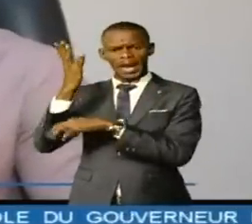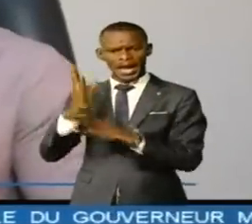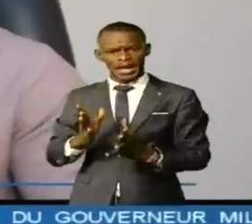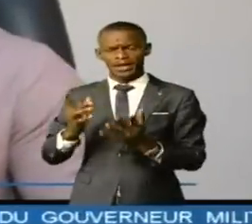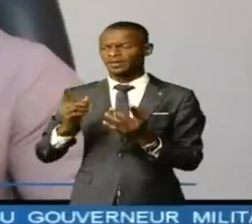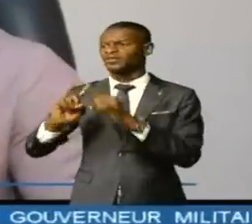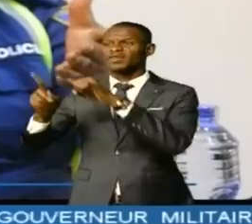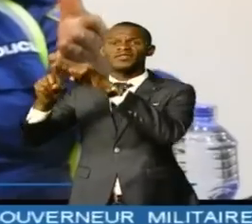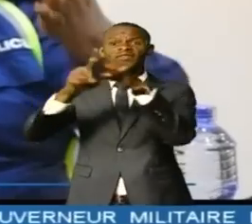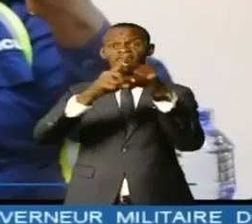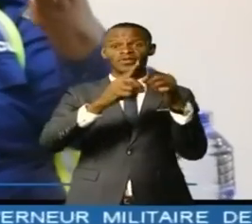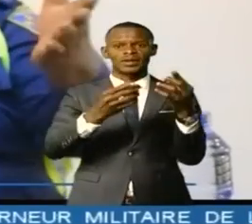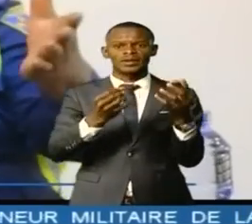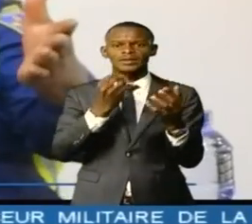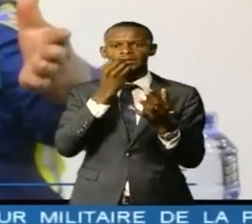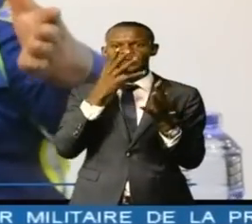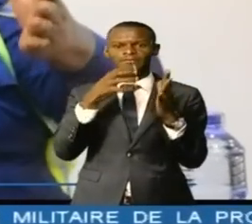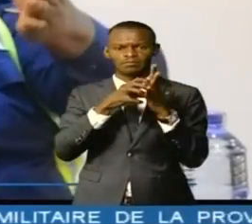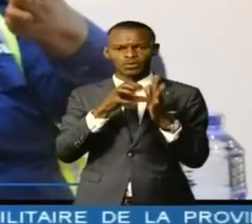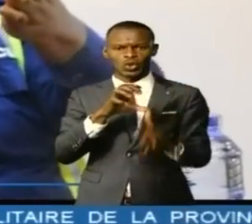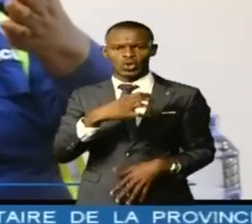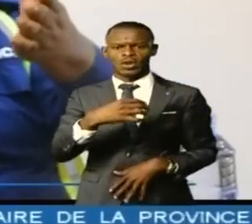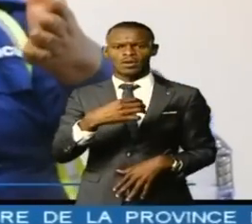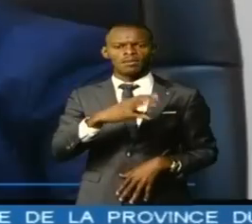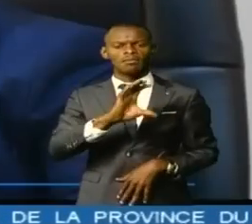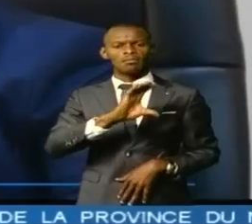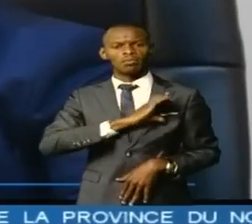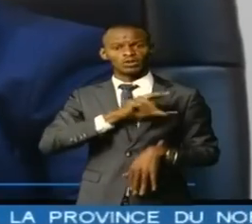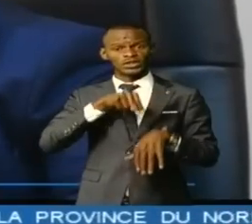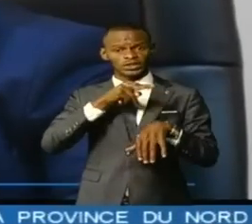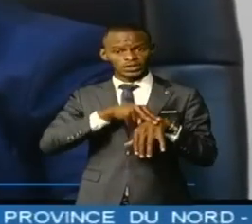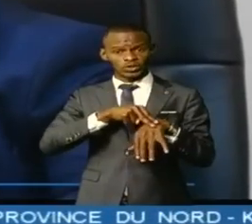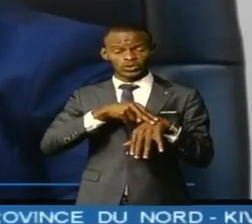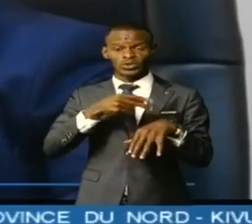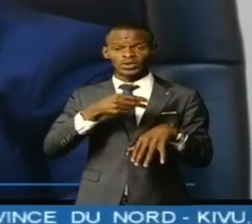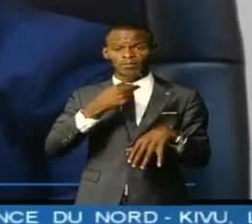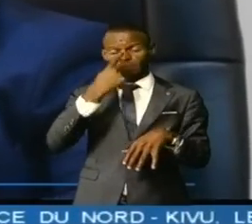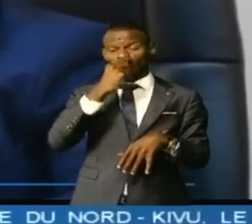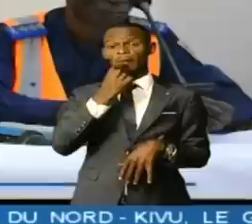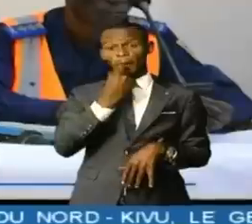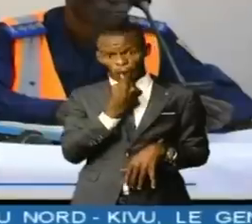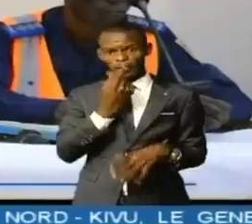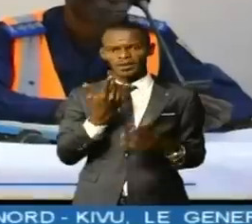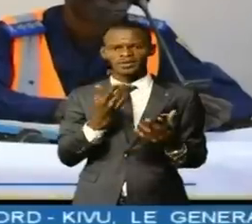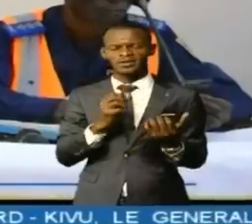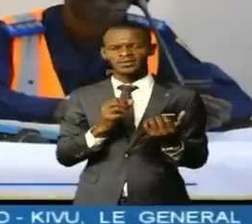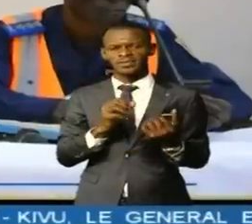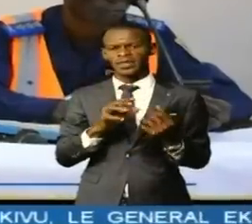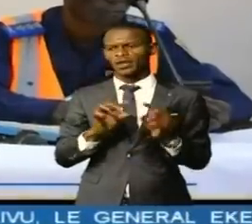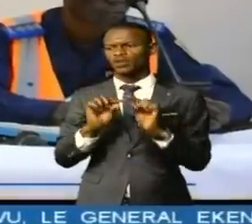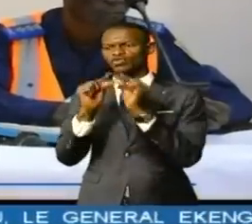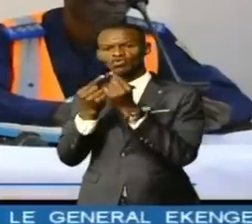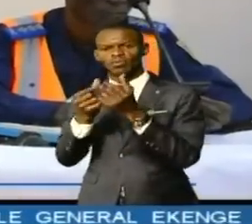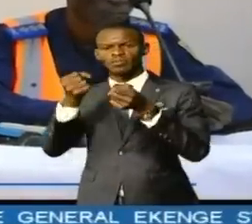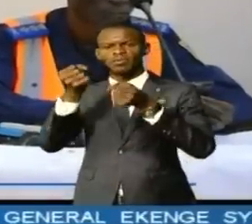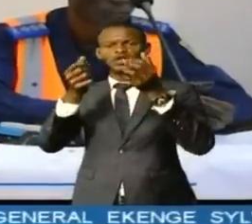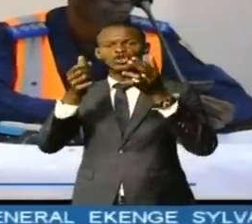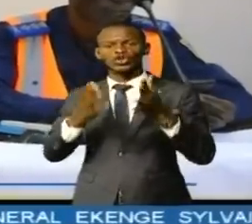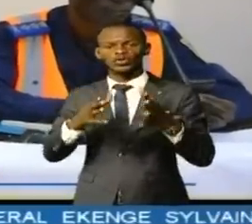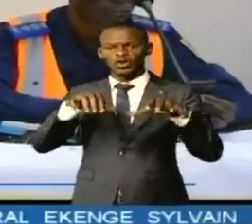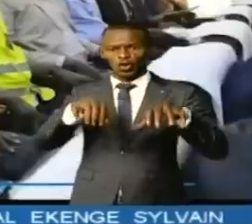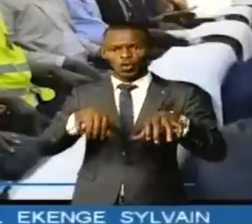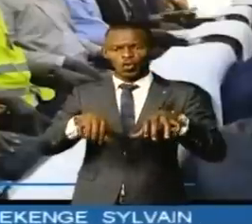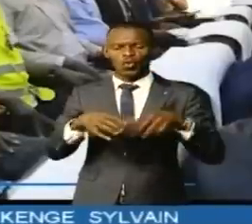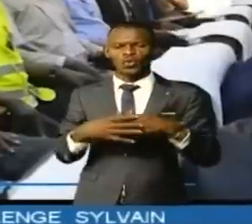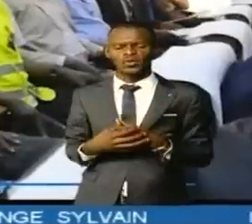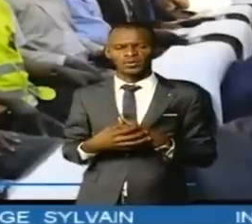la police des circulations routières, PCR, la Commission nationale pour la prévention routière, CNPR, l'Association des chauffeurs du Congo, ASECO, la